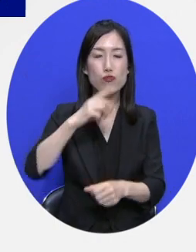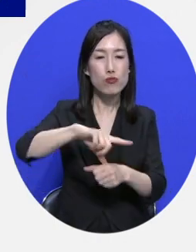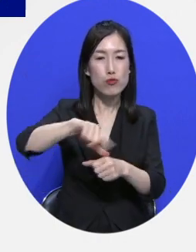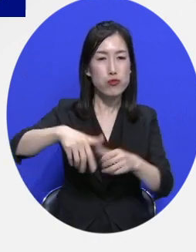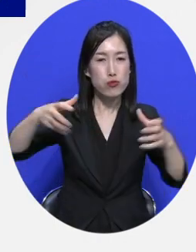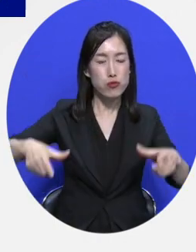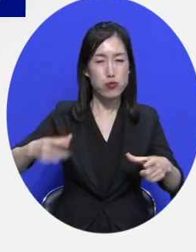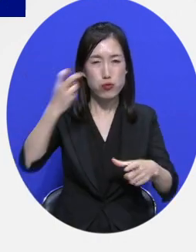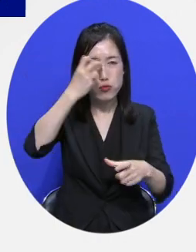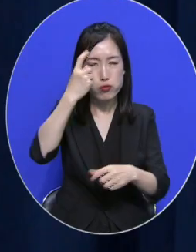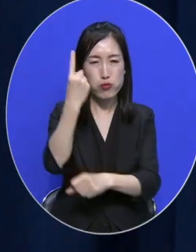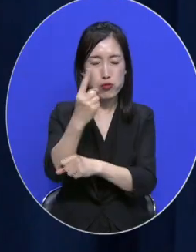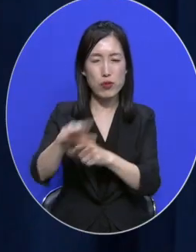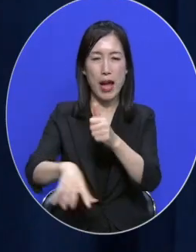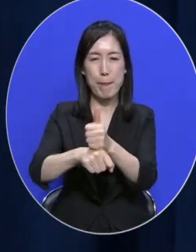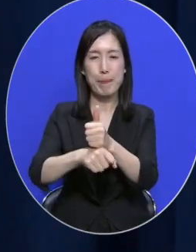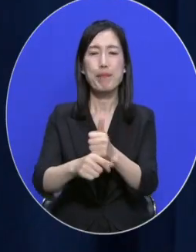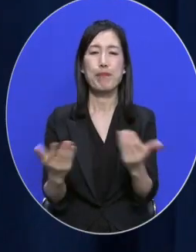두루 거쳤습니다.